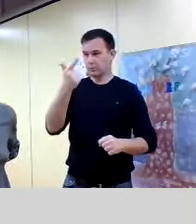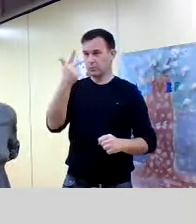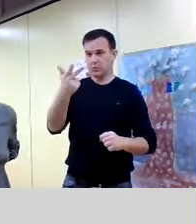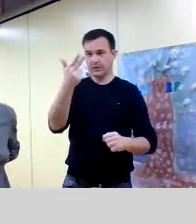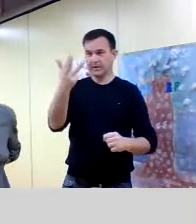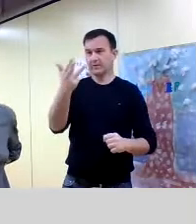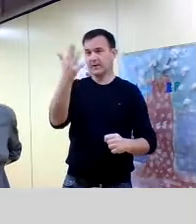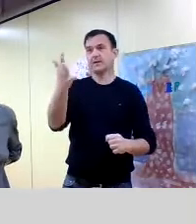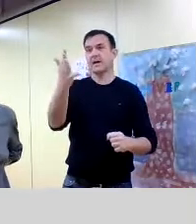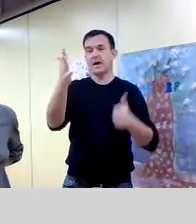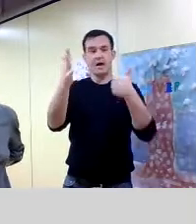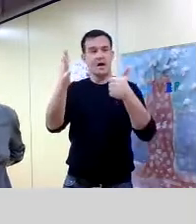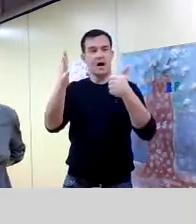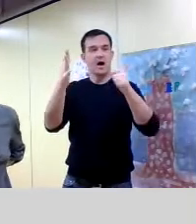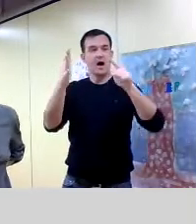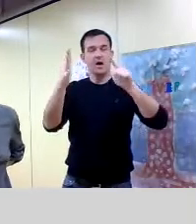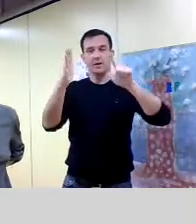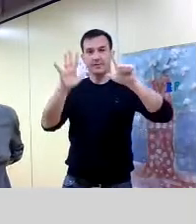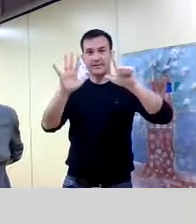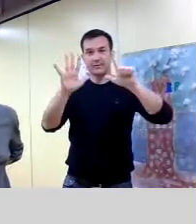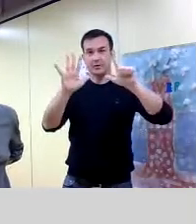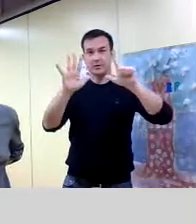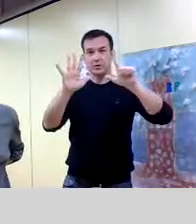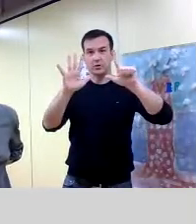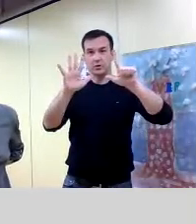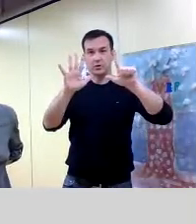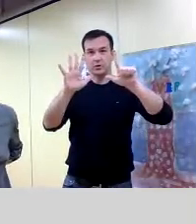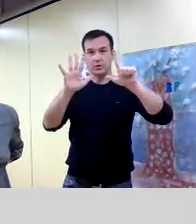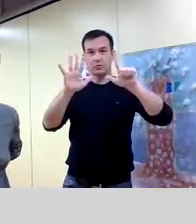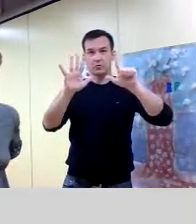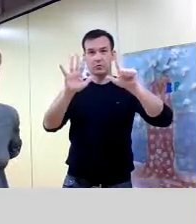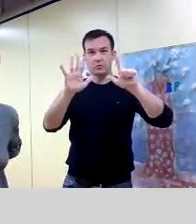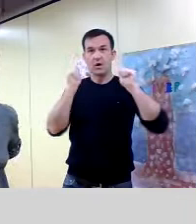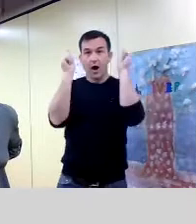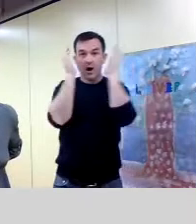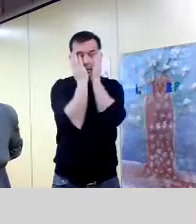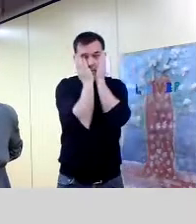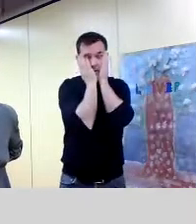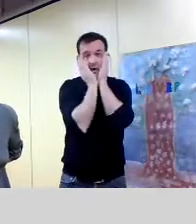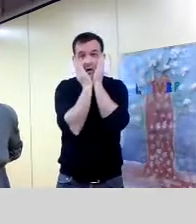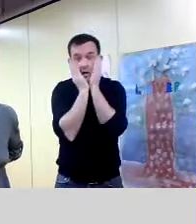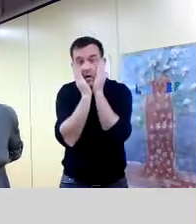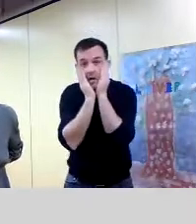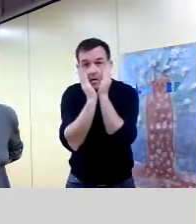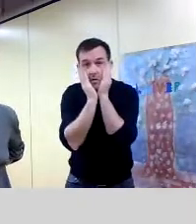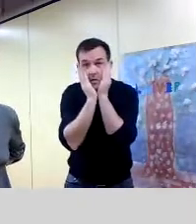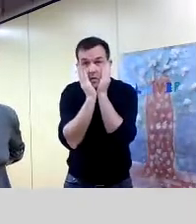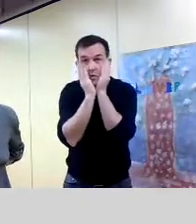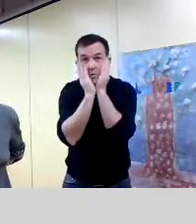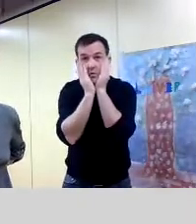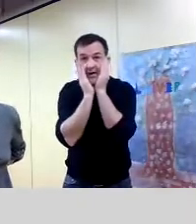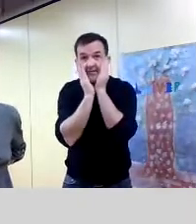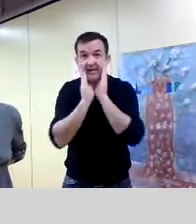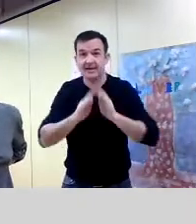Je me réveille à 7 heures. Non, regarde bien l'image. Ah,